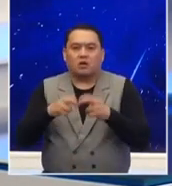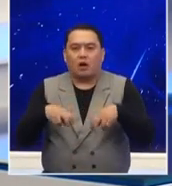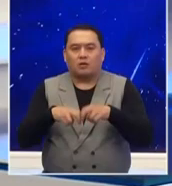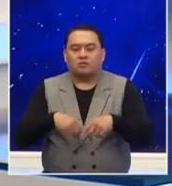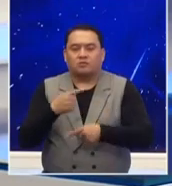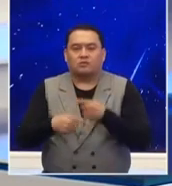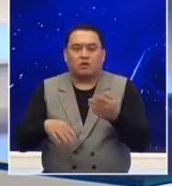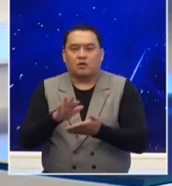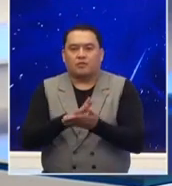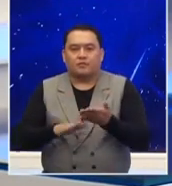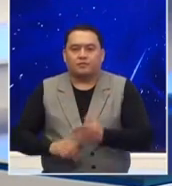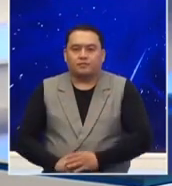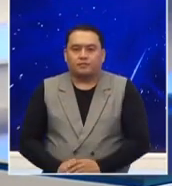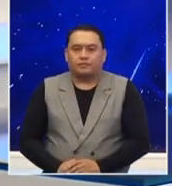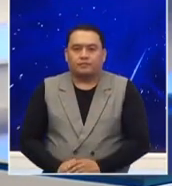наша съемочная группа.